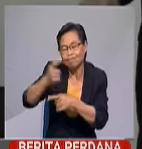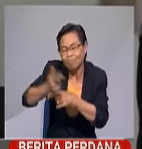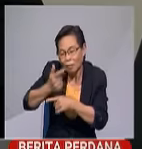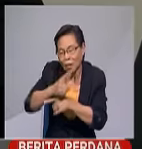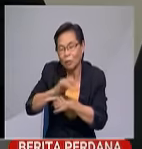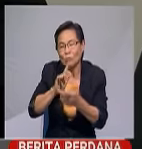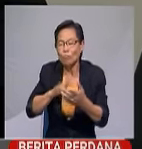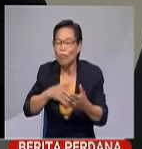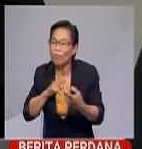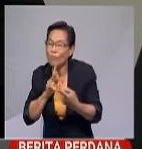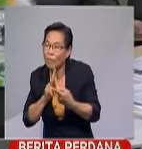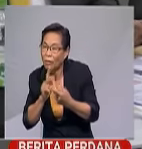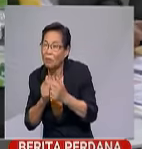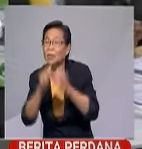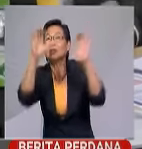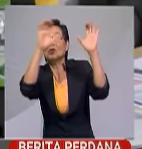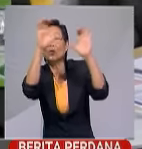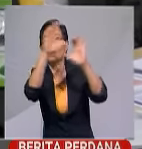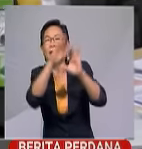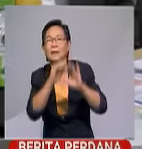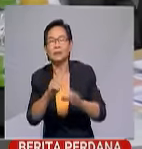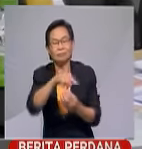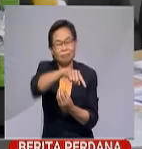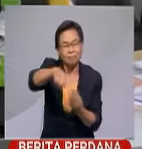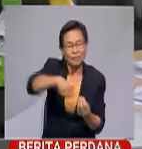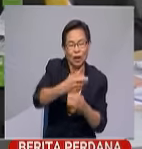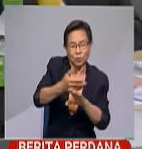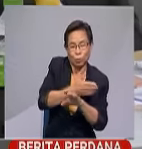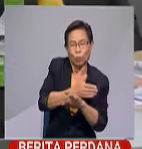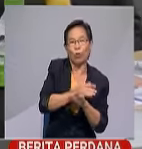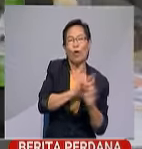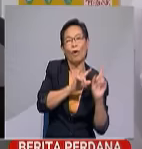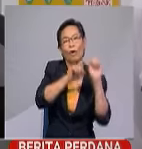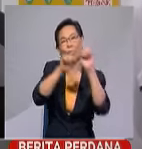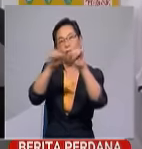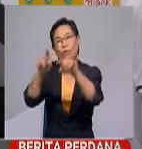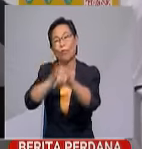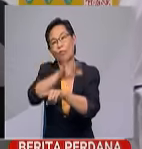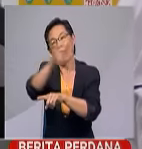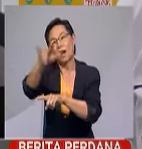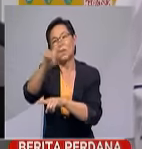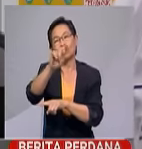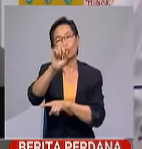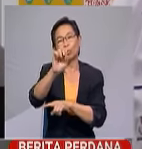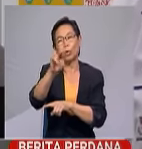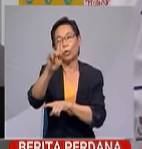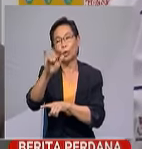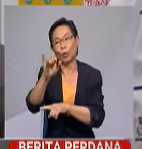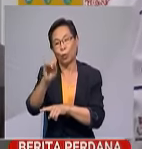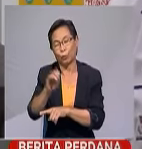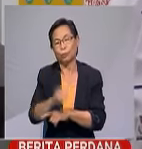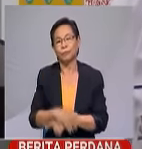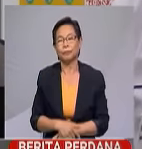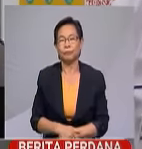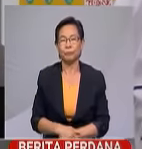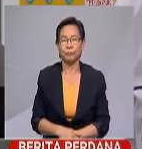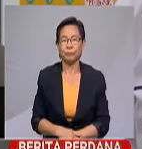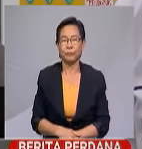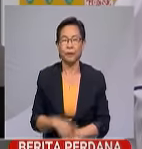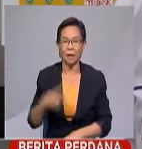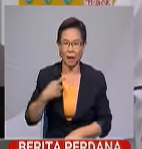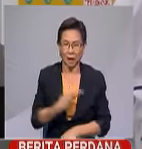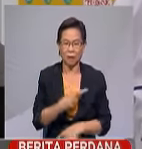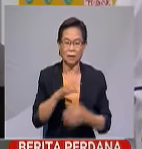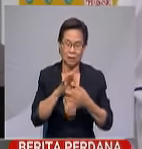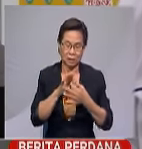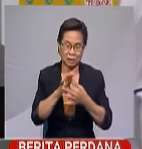menyesuaikan diri dengan keadaan cuaca serta persekitaran sebelum ke Tokyo. So, insyaAllah di situ yang kami akan tekankan dan kerjasama